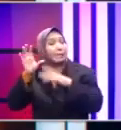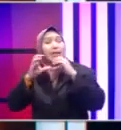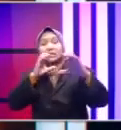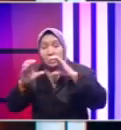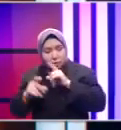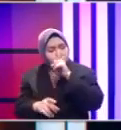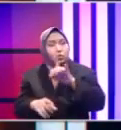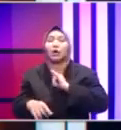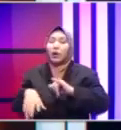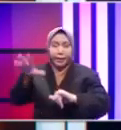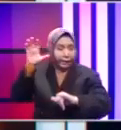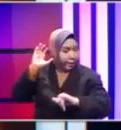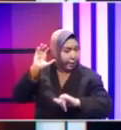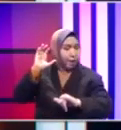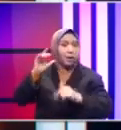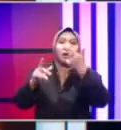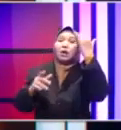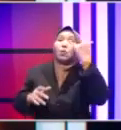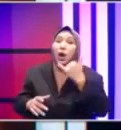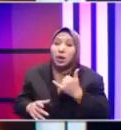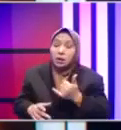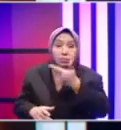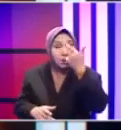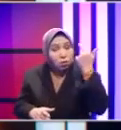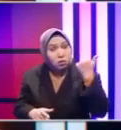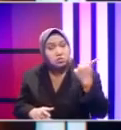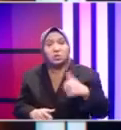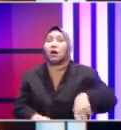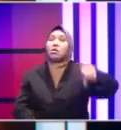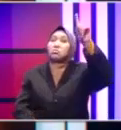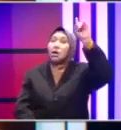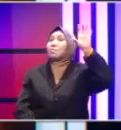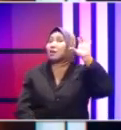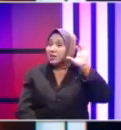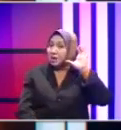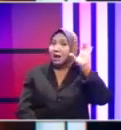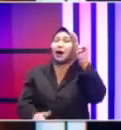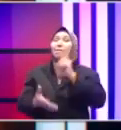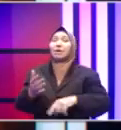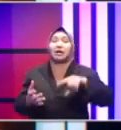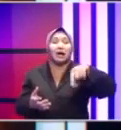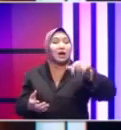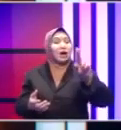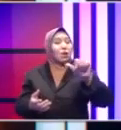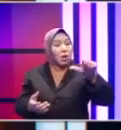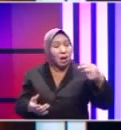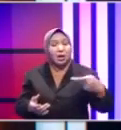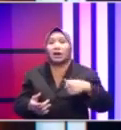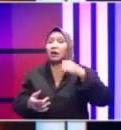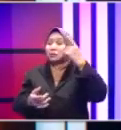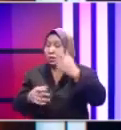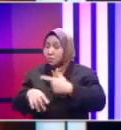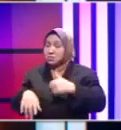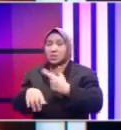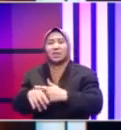dicakup nescaya aku akan dengar subhallah karena perkaranya Allah mendengar opo ya kau nak cakap masakan kau